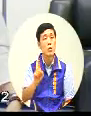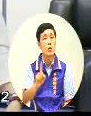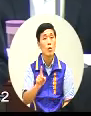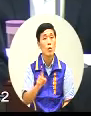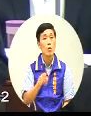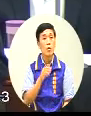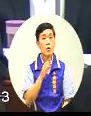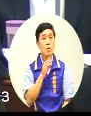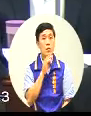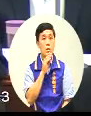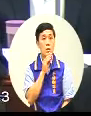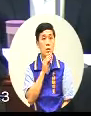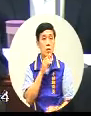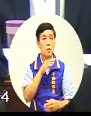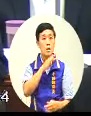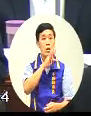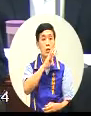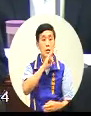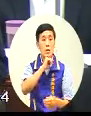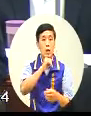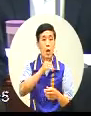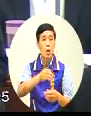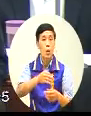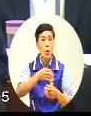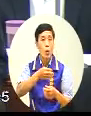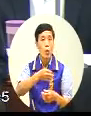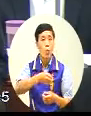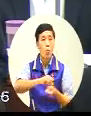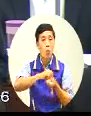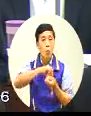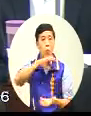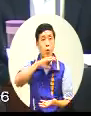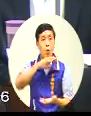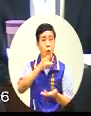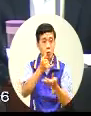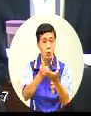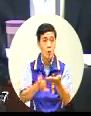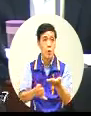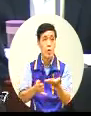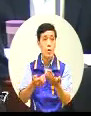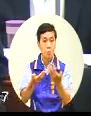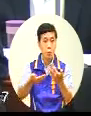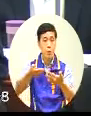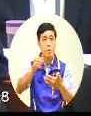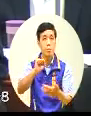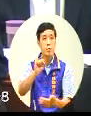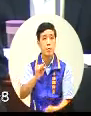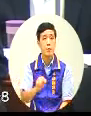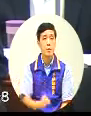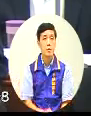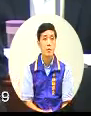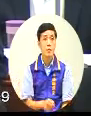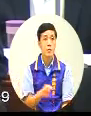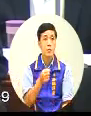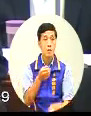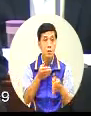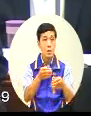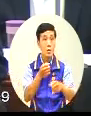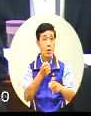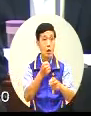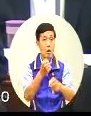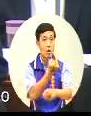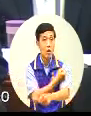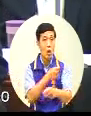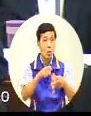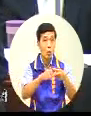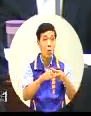的是借领的 ，他是借领就不能再晋升就对了， 因为那个劳工他是到